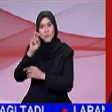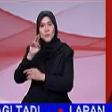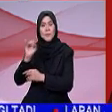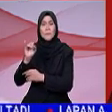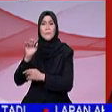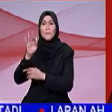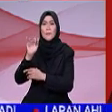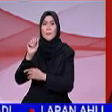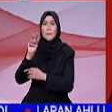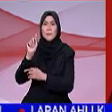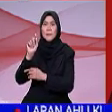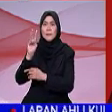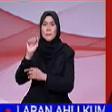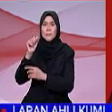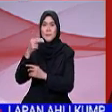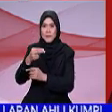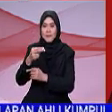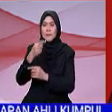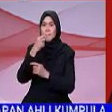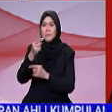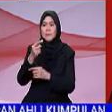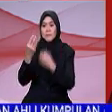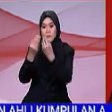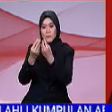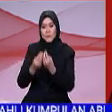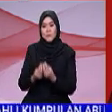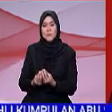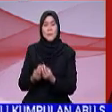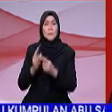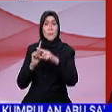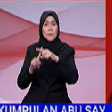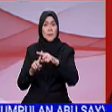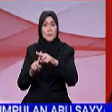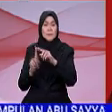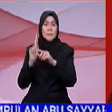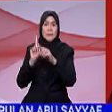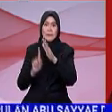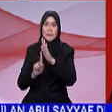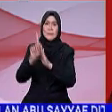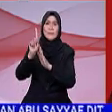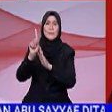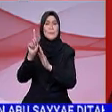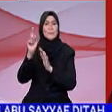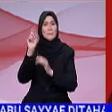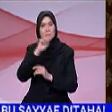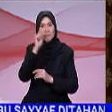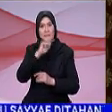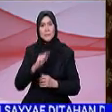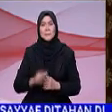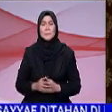penting memandangkan angka kes positif di negeri ini masih tinggi.